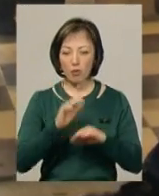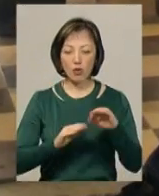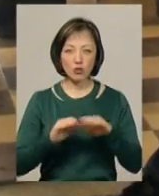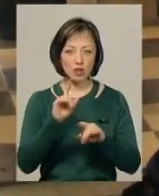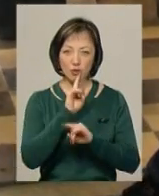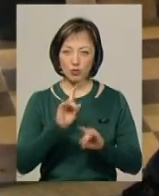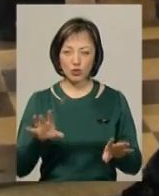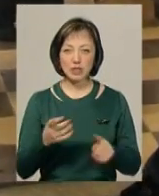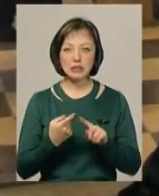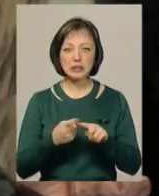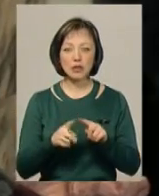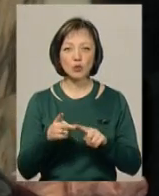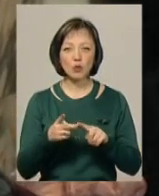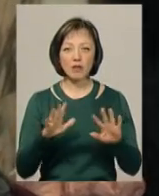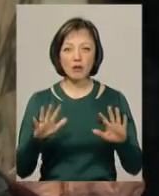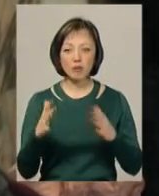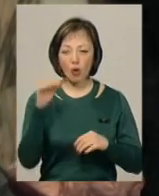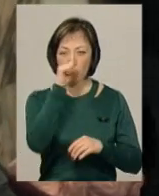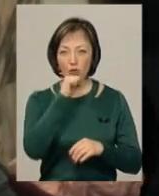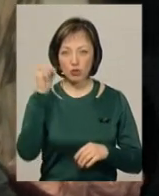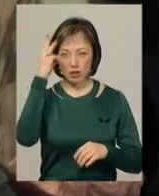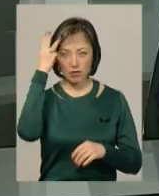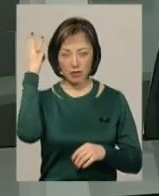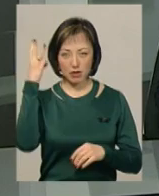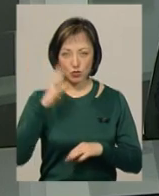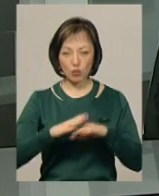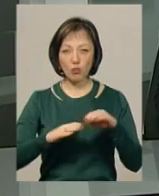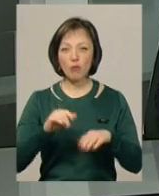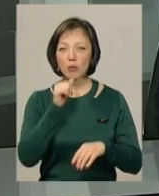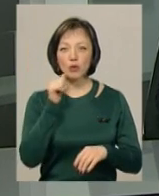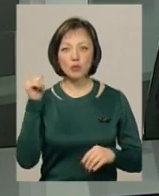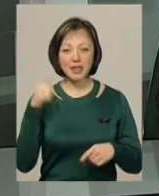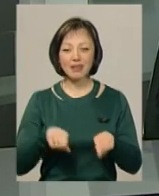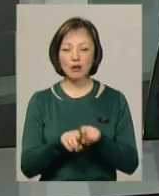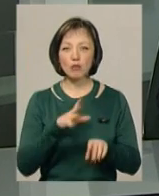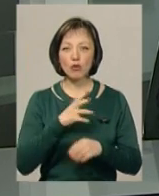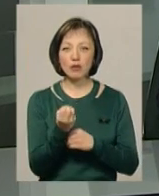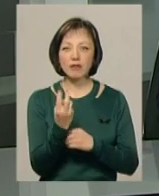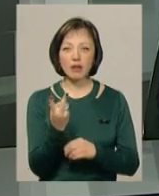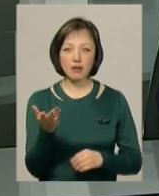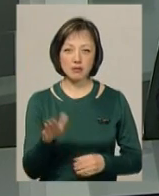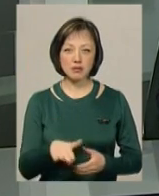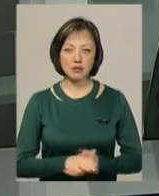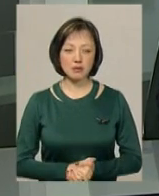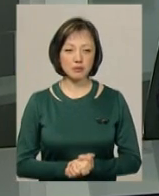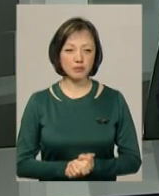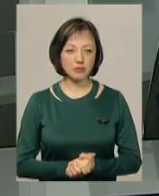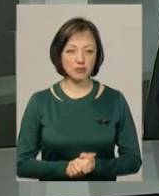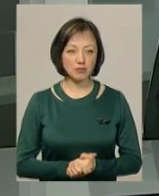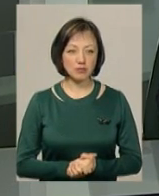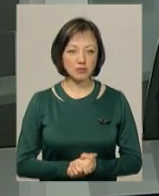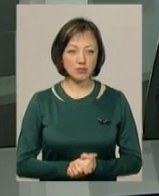матиме. Це вже другий цього року випадок обмороження в обласному центрі. Минулоріч таких було 12.